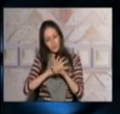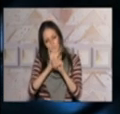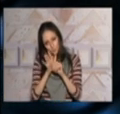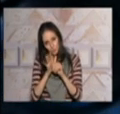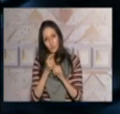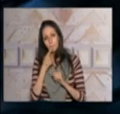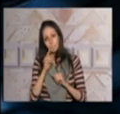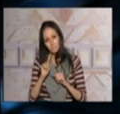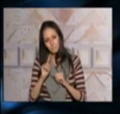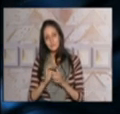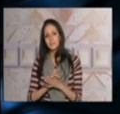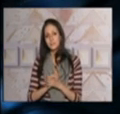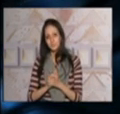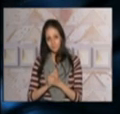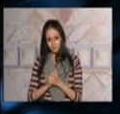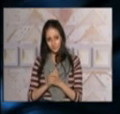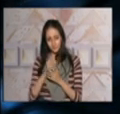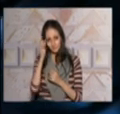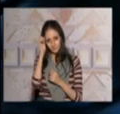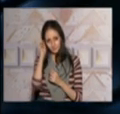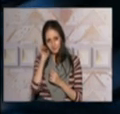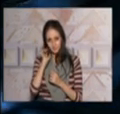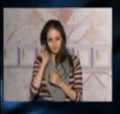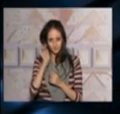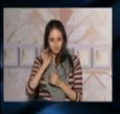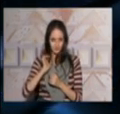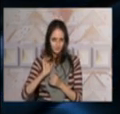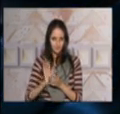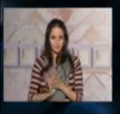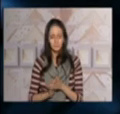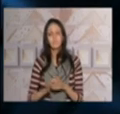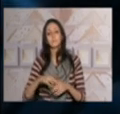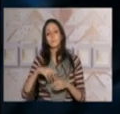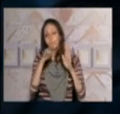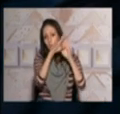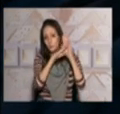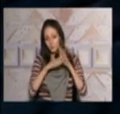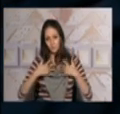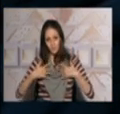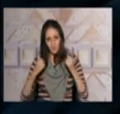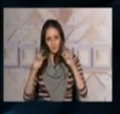اذا حدثت الاصابه. حتى بعض الدول وبناء على وفق منظمه الصحه العالميه